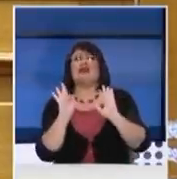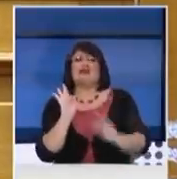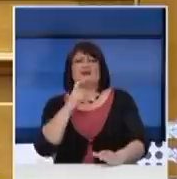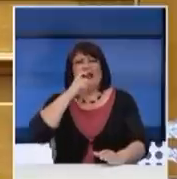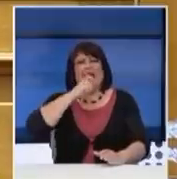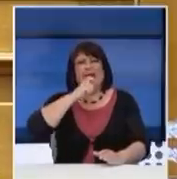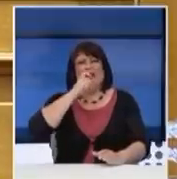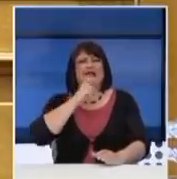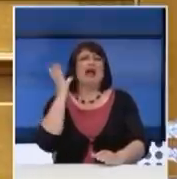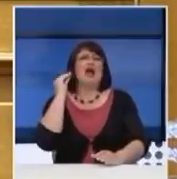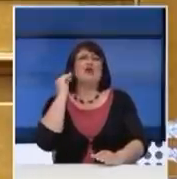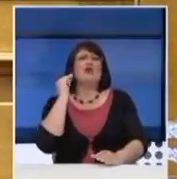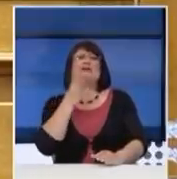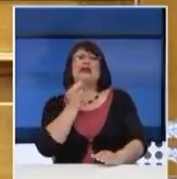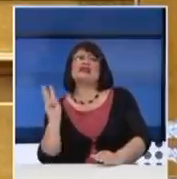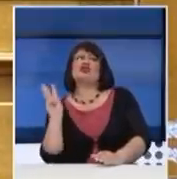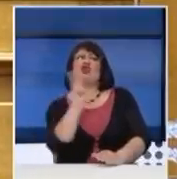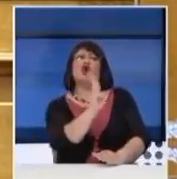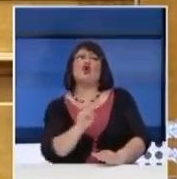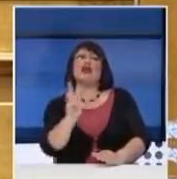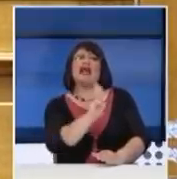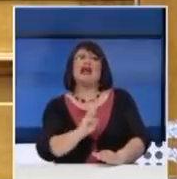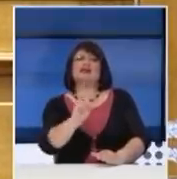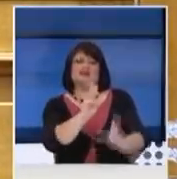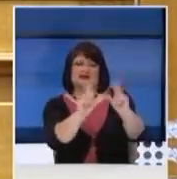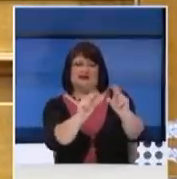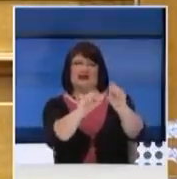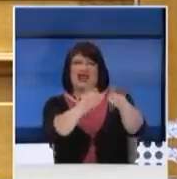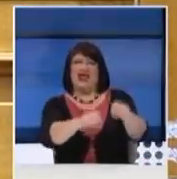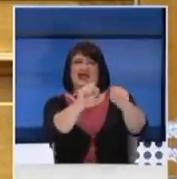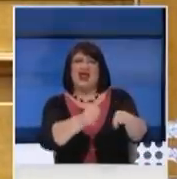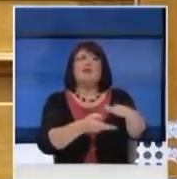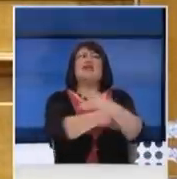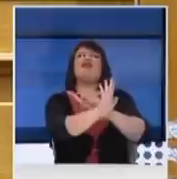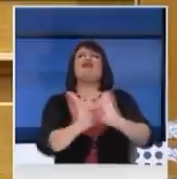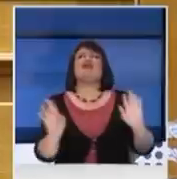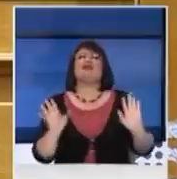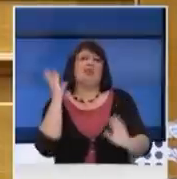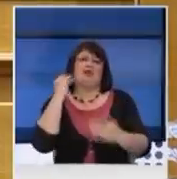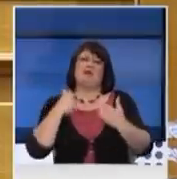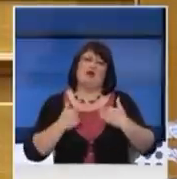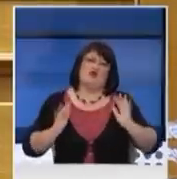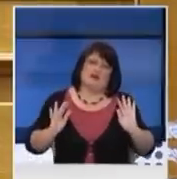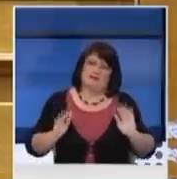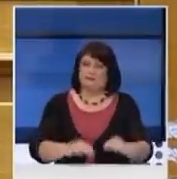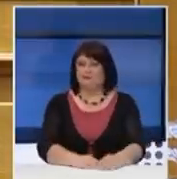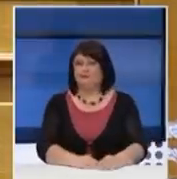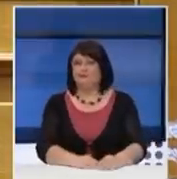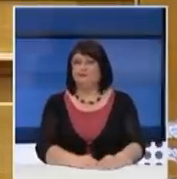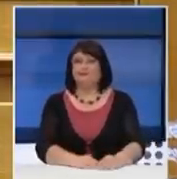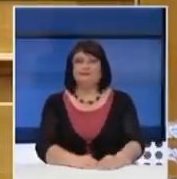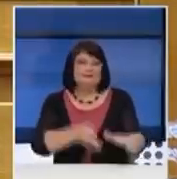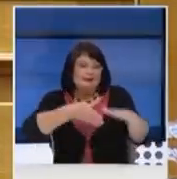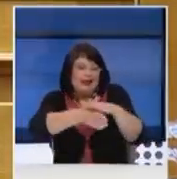Γεννηματά. Υπάρχει μια τρόικα εδώ μέσα κομμάτων που συμφωνούν απολύτως, υπογείως και το λέω και παρασκηνιακώς.